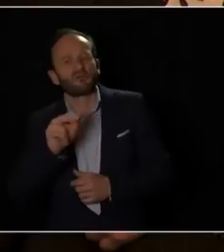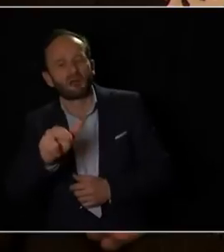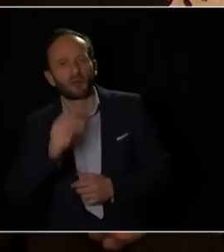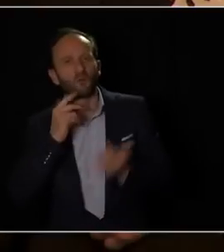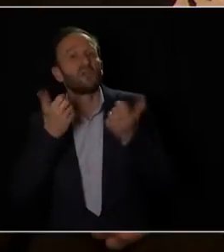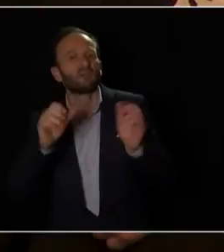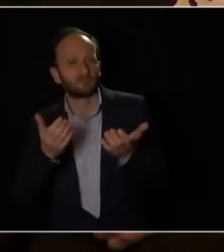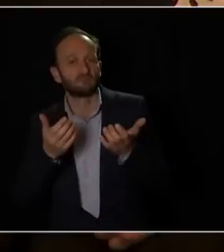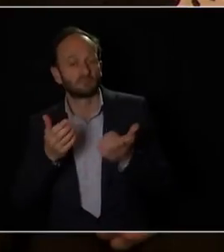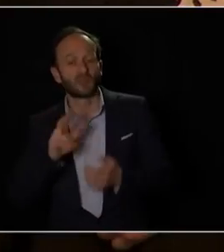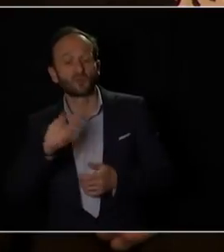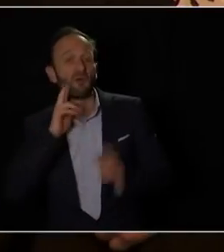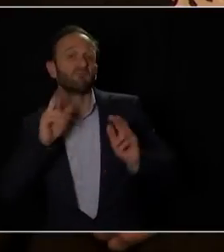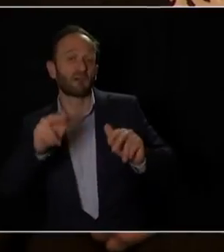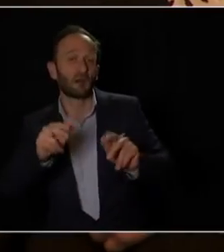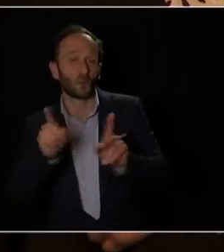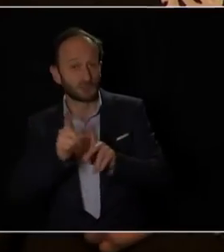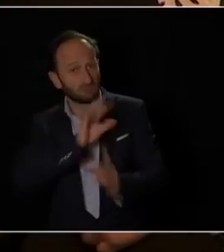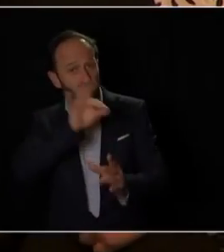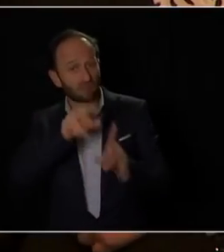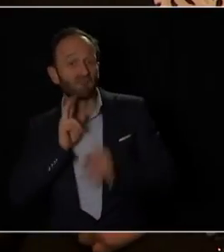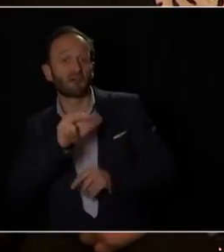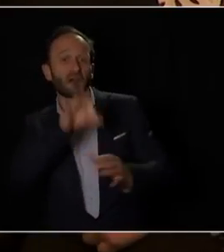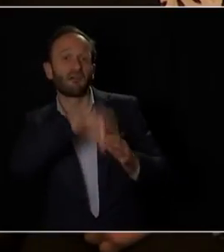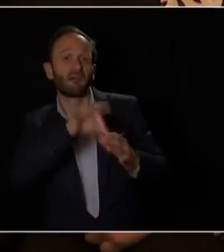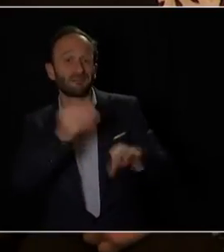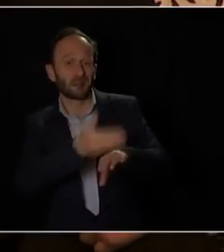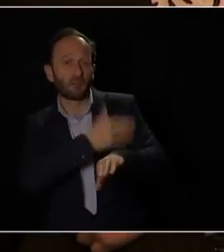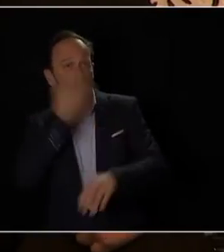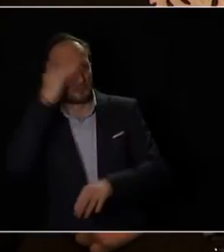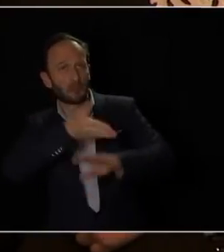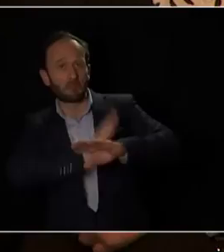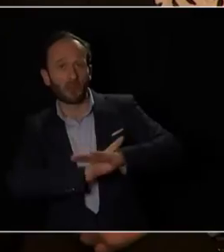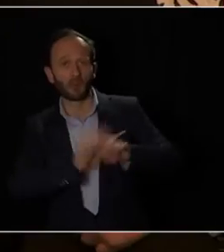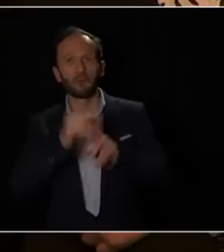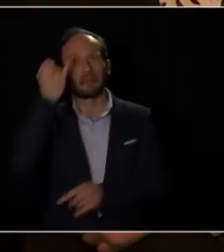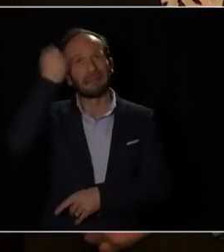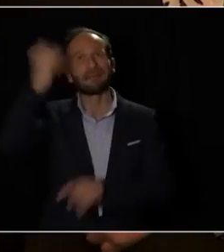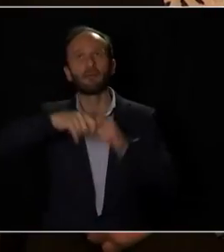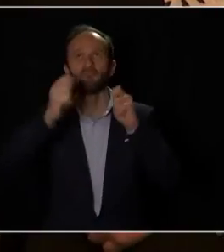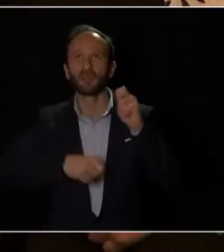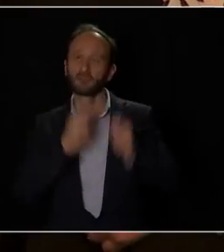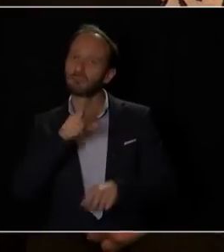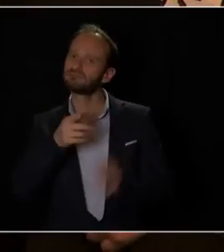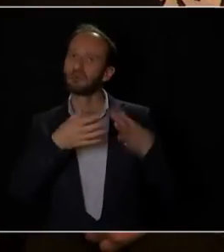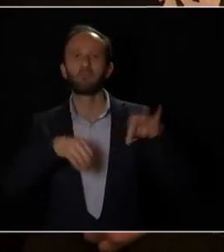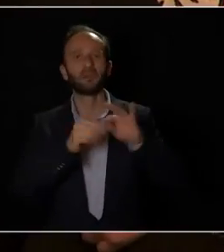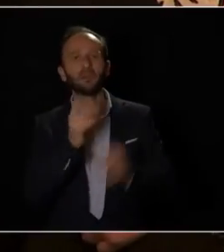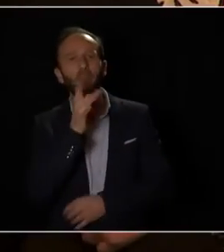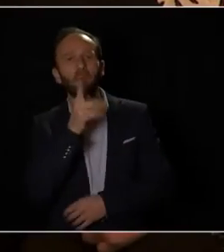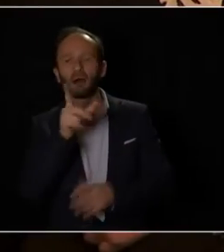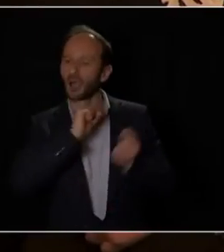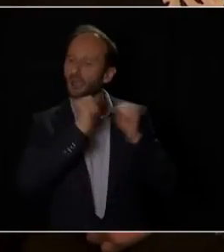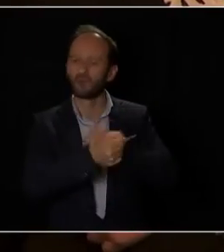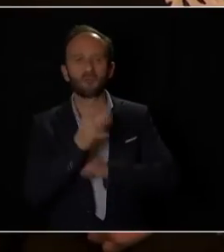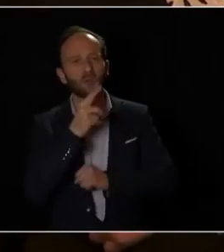les pronostics, y compris les pronostics électoraux, les idées reçues qui voudraient que notre pays soit incapable de se réformer et de se